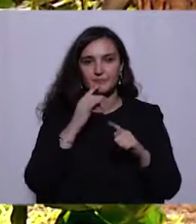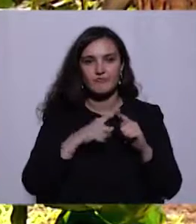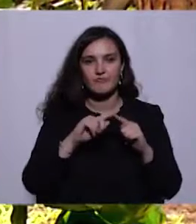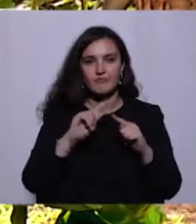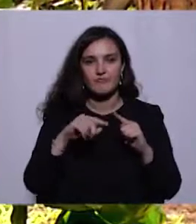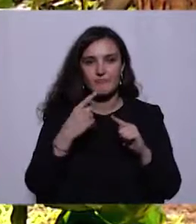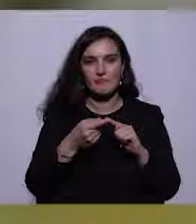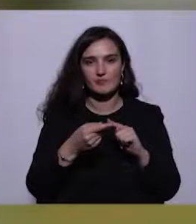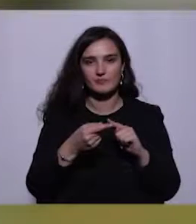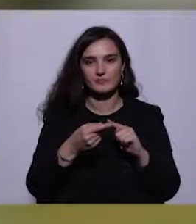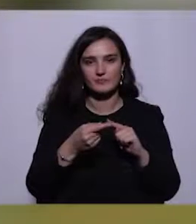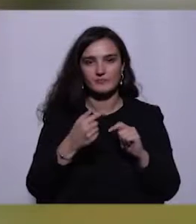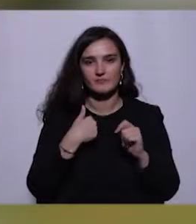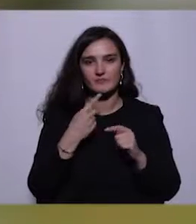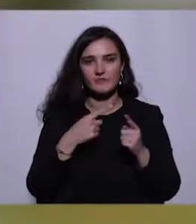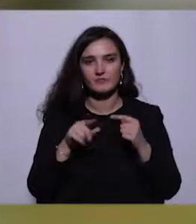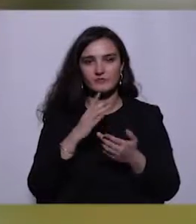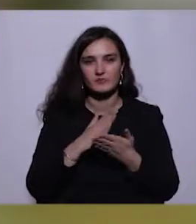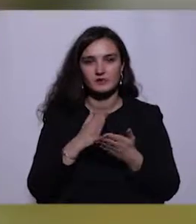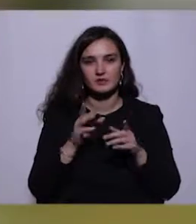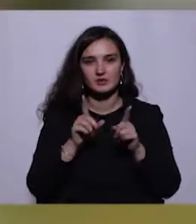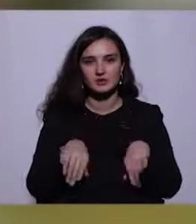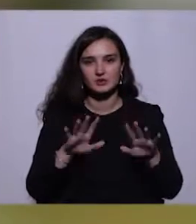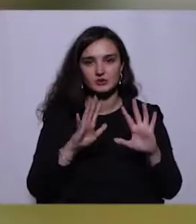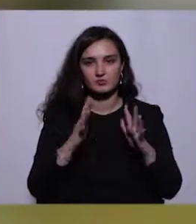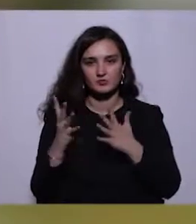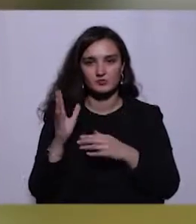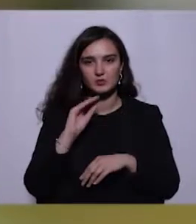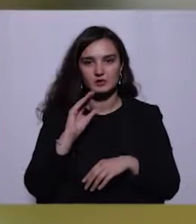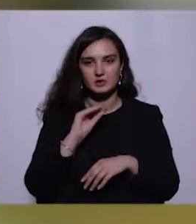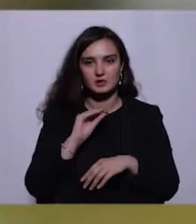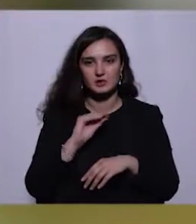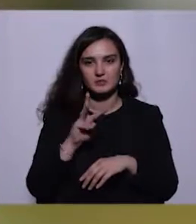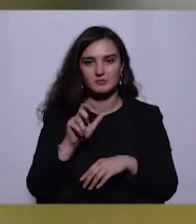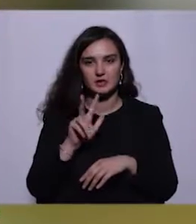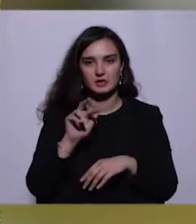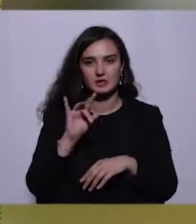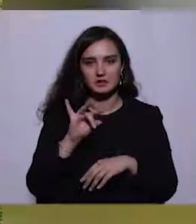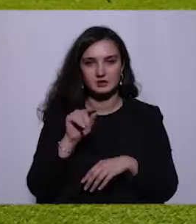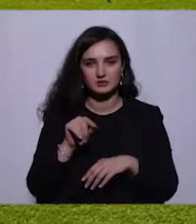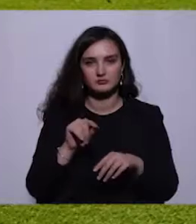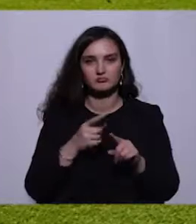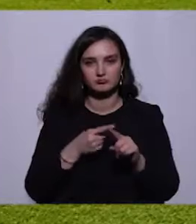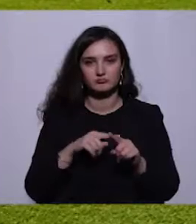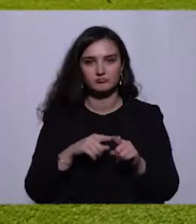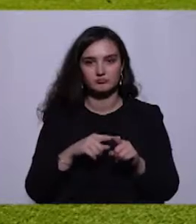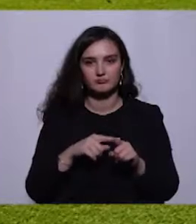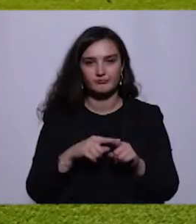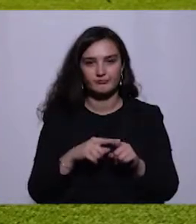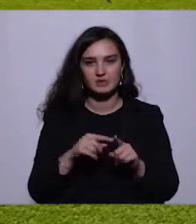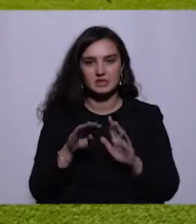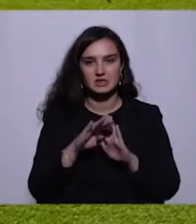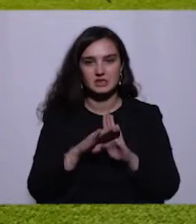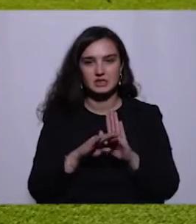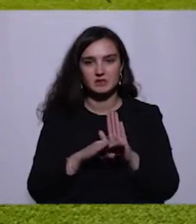შემდეგი ჩვენ გვხვდება ისეთი შემთხვევებიც, როდესაც მენჰირები გარკვეული